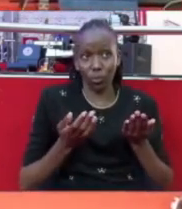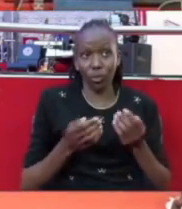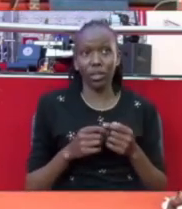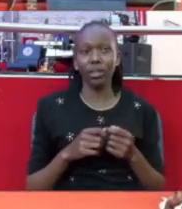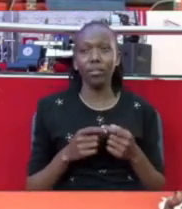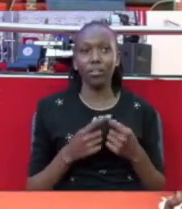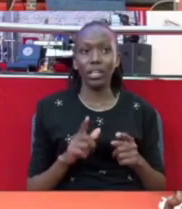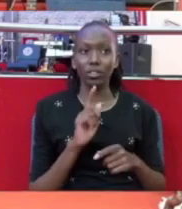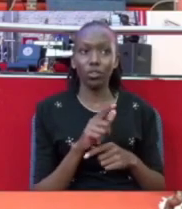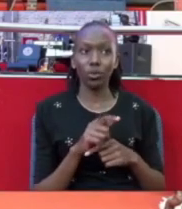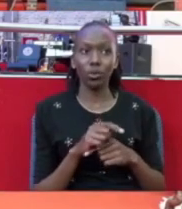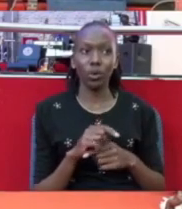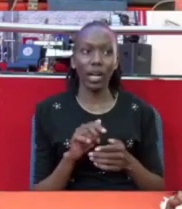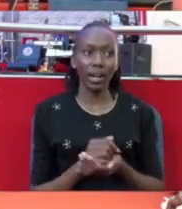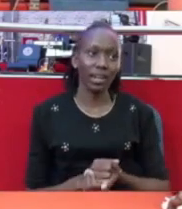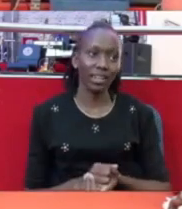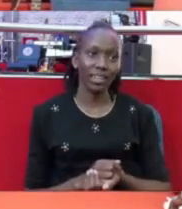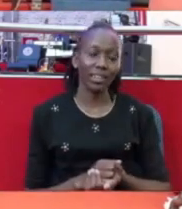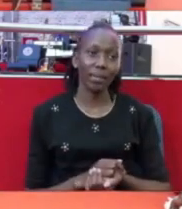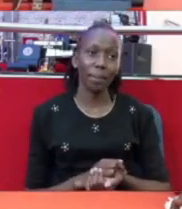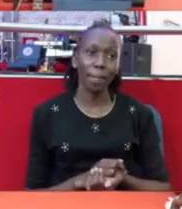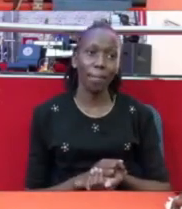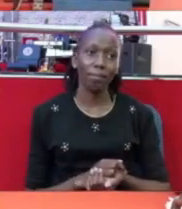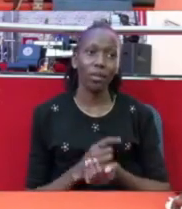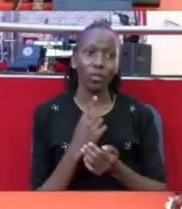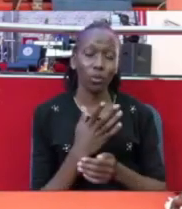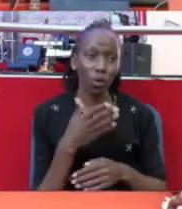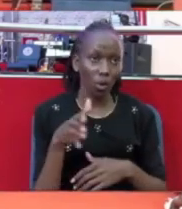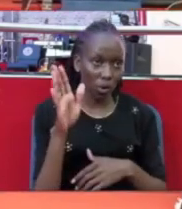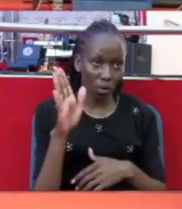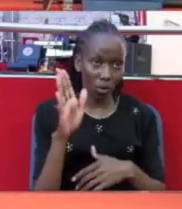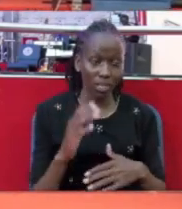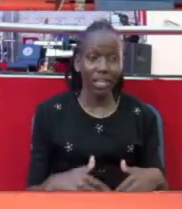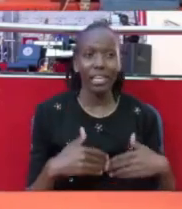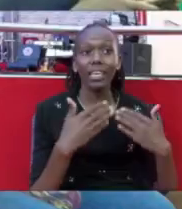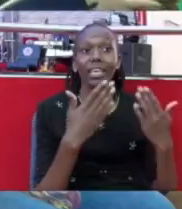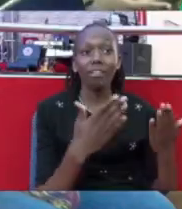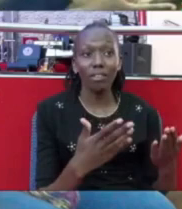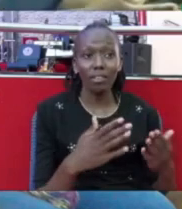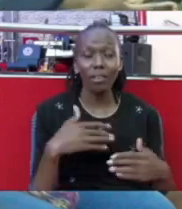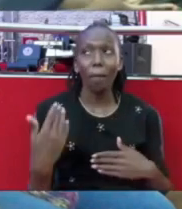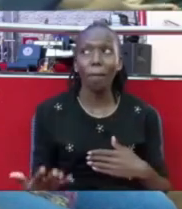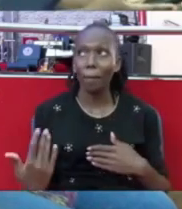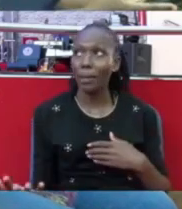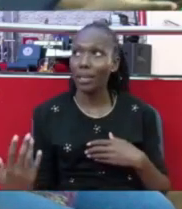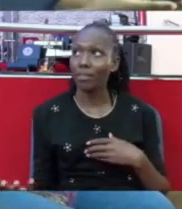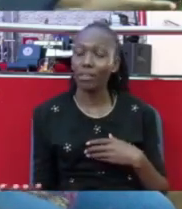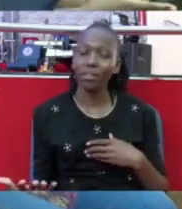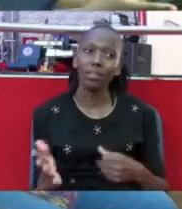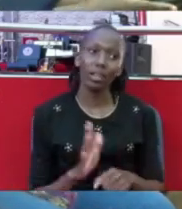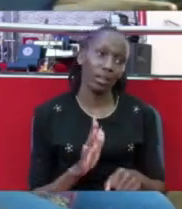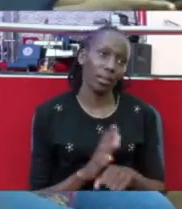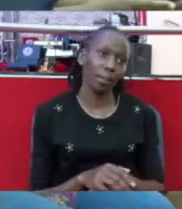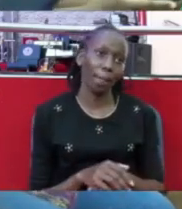umekosa. And so God has given us a lot of things. Kwa hivyo Mungu ametupa vitu vingi zaidi. A lot of